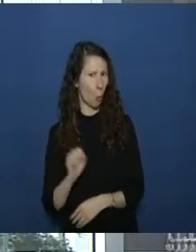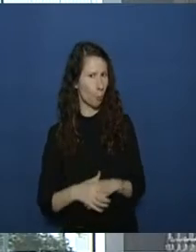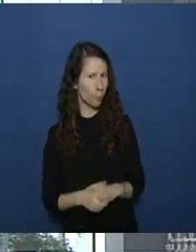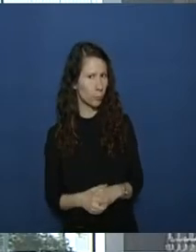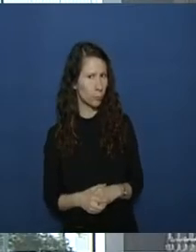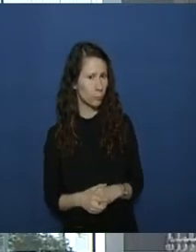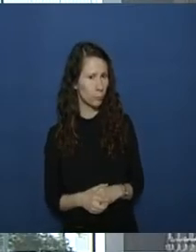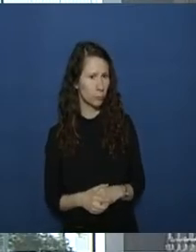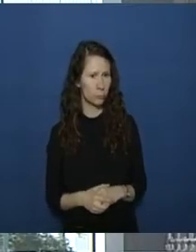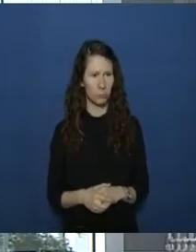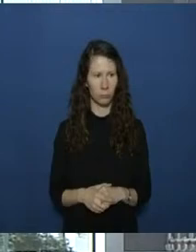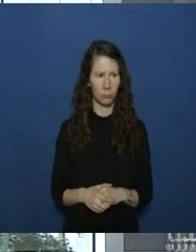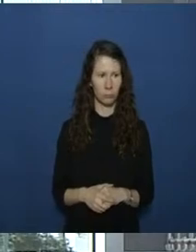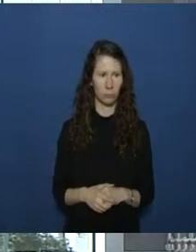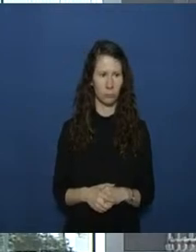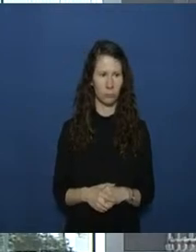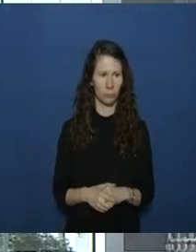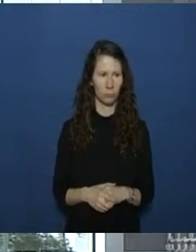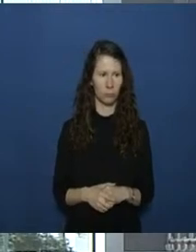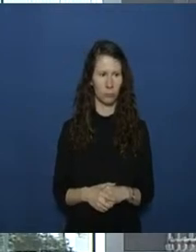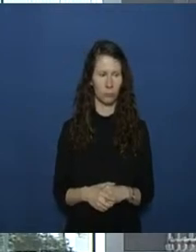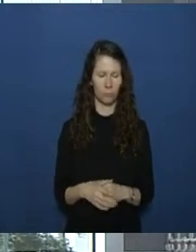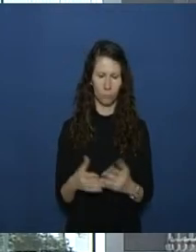Ich habe noch, ja. So, bitte.